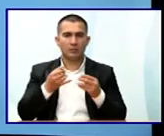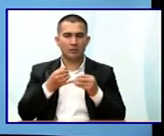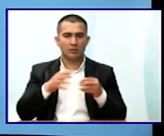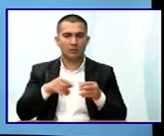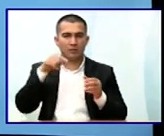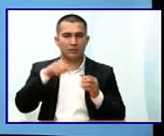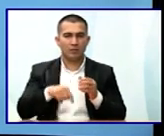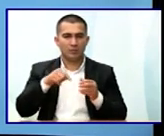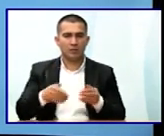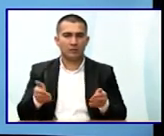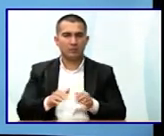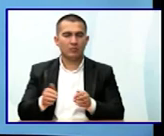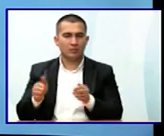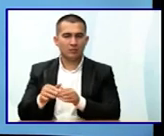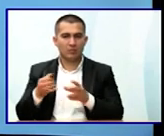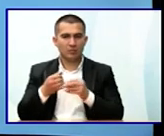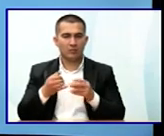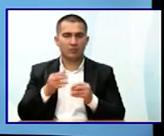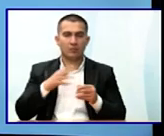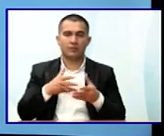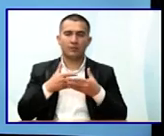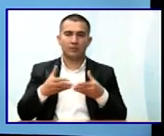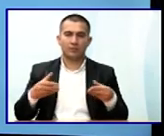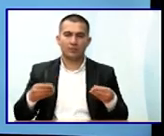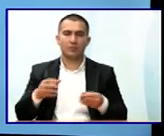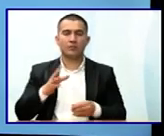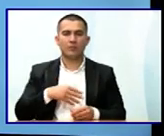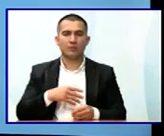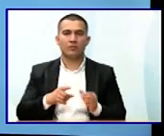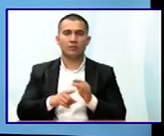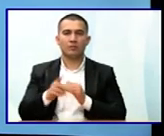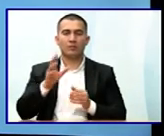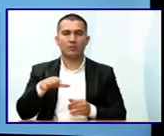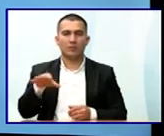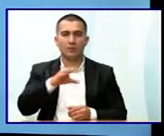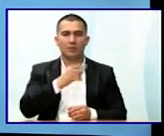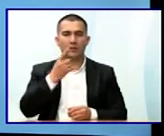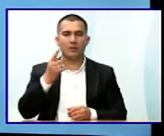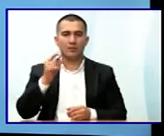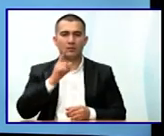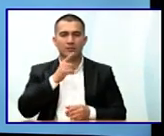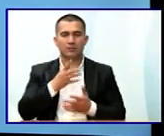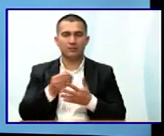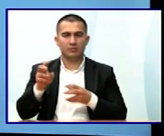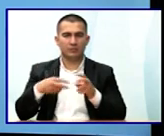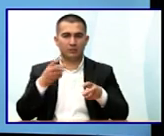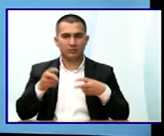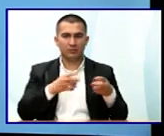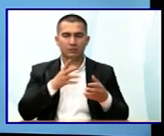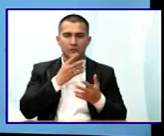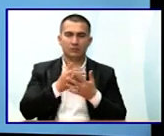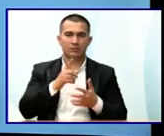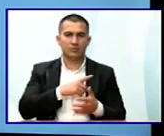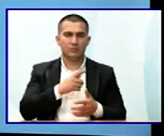ko'mib qo'yiladi. Bahor kelishi bilan har bir qalamcha bog'dan ajratib olinib,